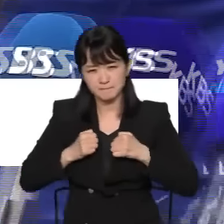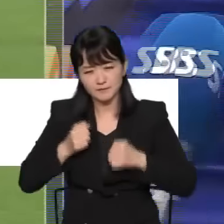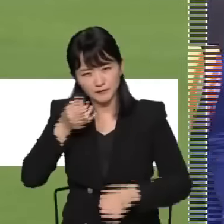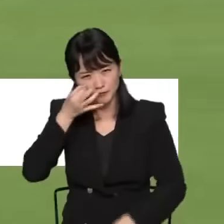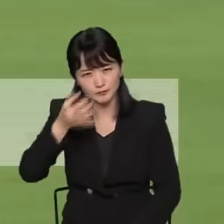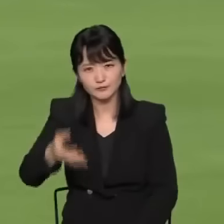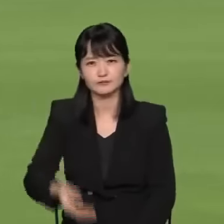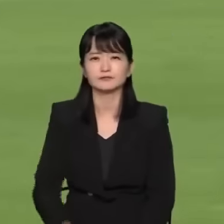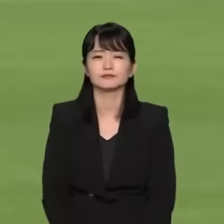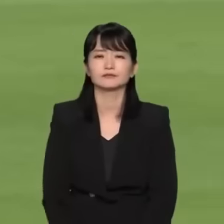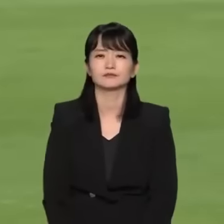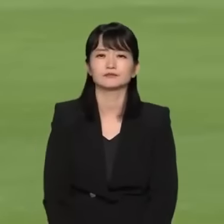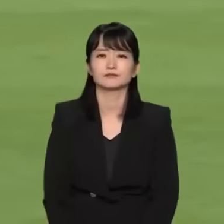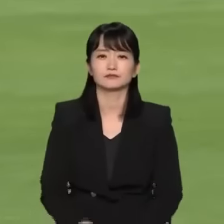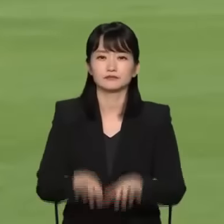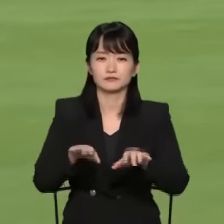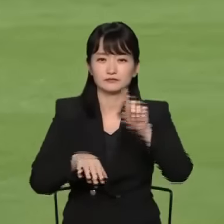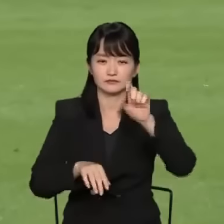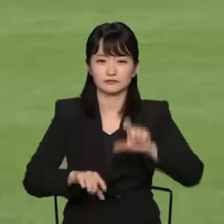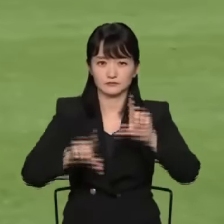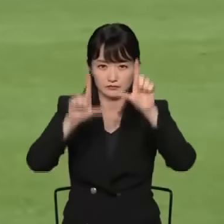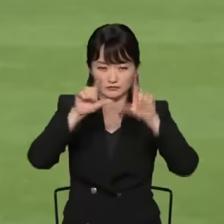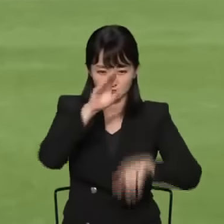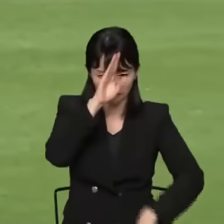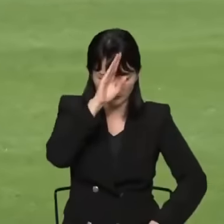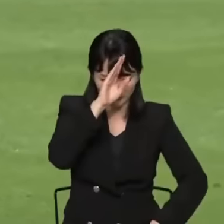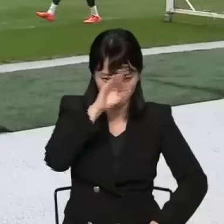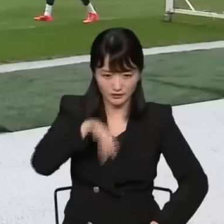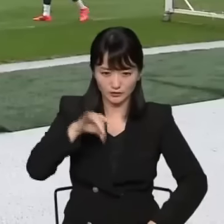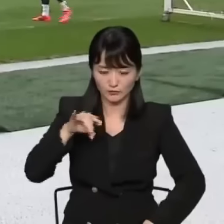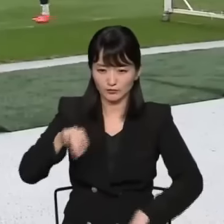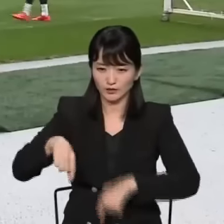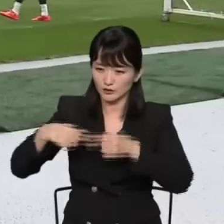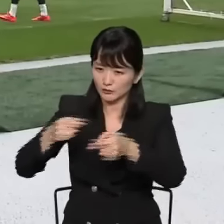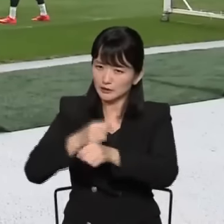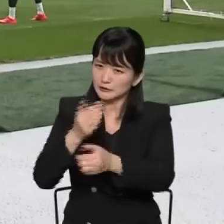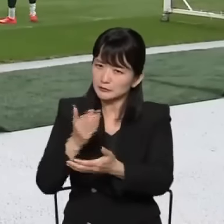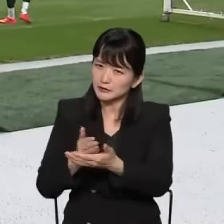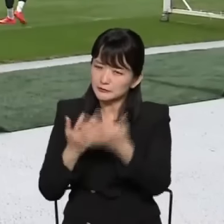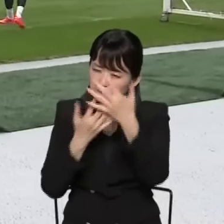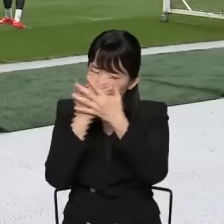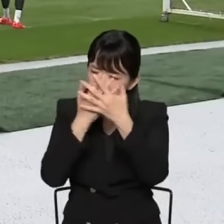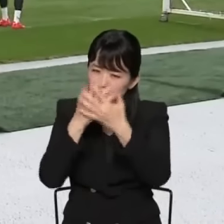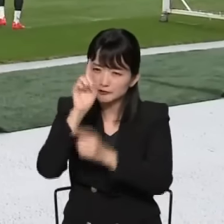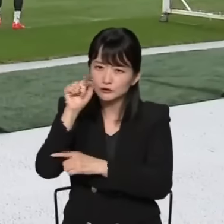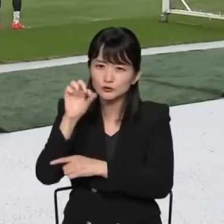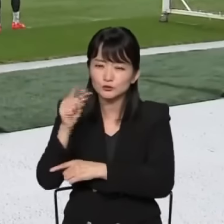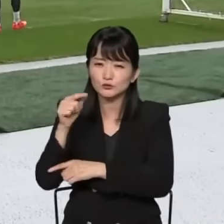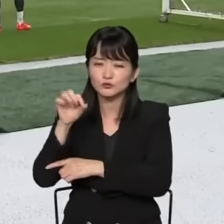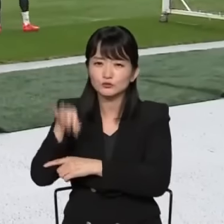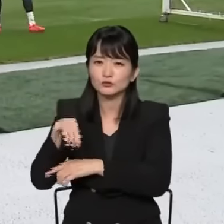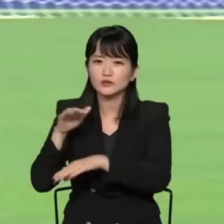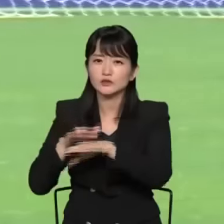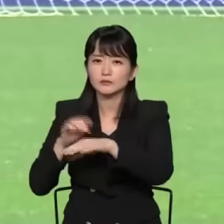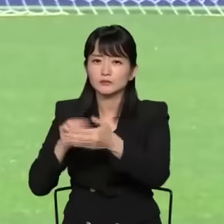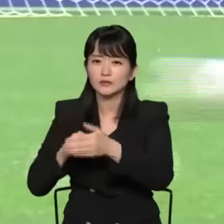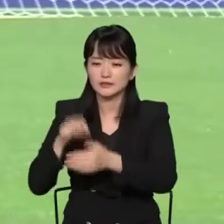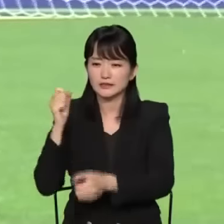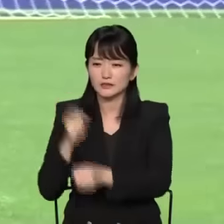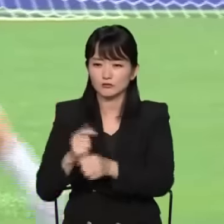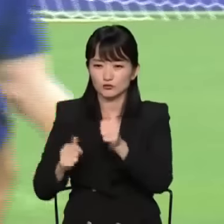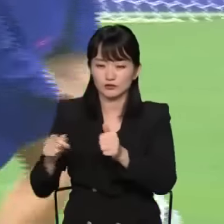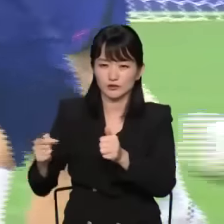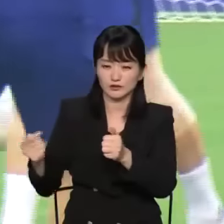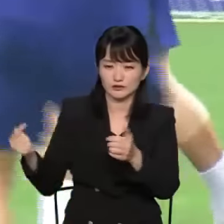보여주고 싶네요. 오는 15일 이라크전 선발 출전 여부는 불투명하지만 이승우의 마음은 이미 필드를 달리고